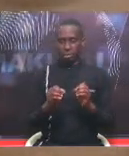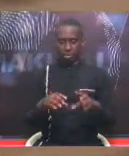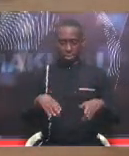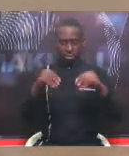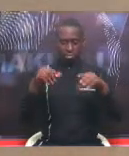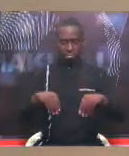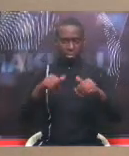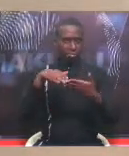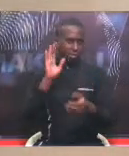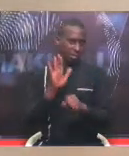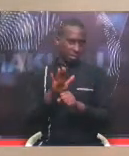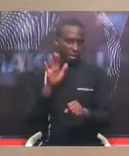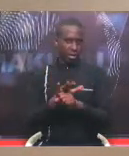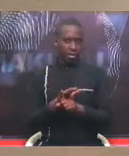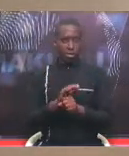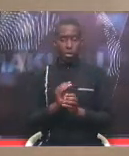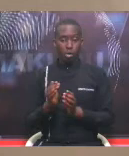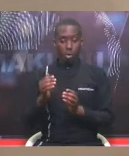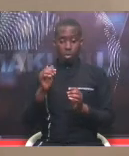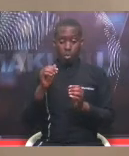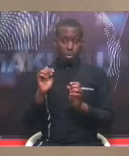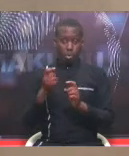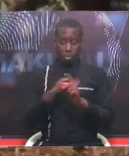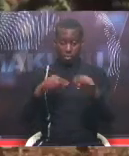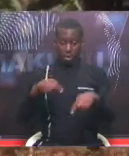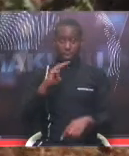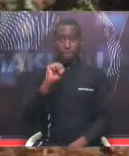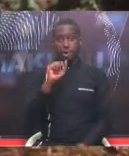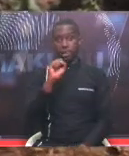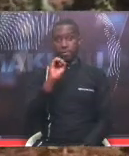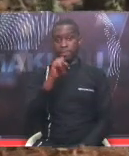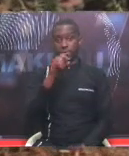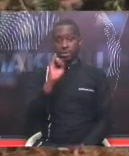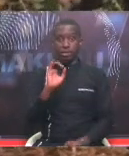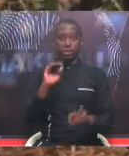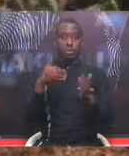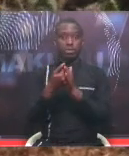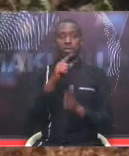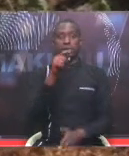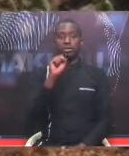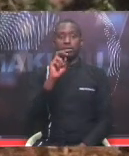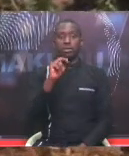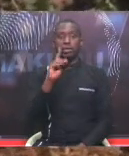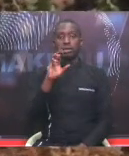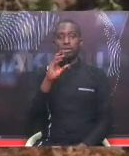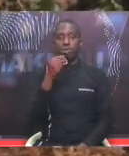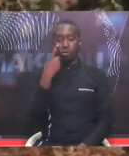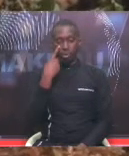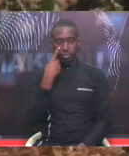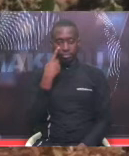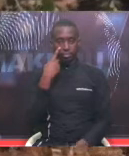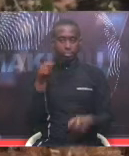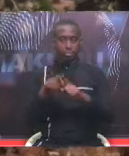ni ryose, urajyana umugenzi ku yandi masizi wamugeza mu izindiro ugasanga